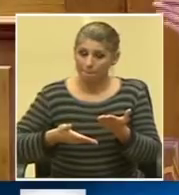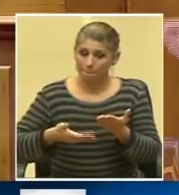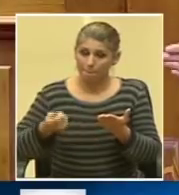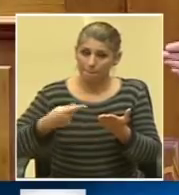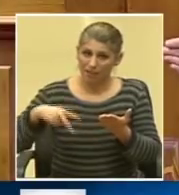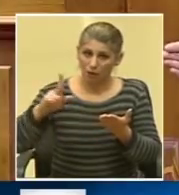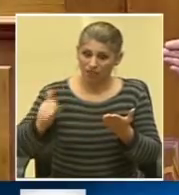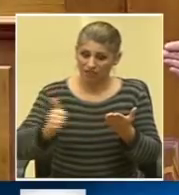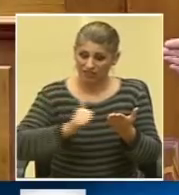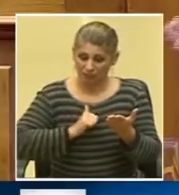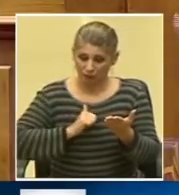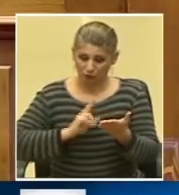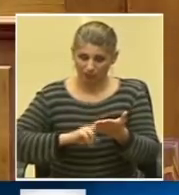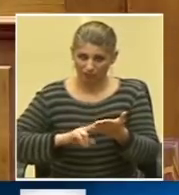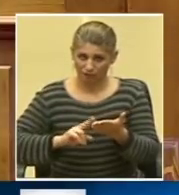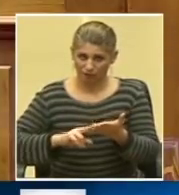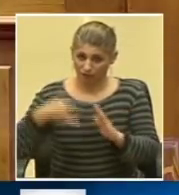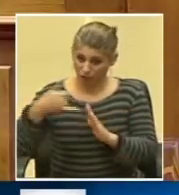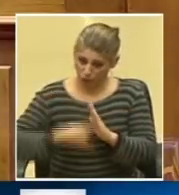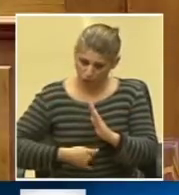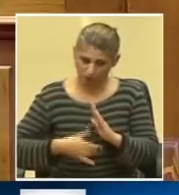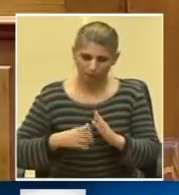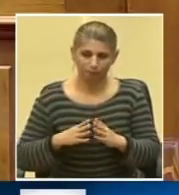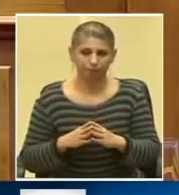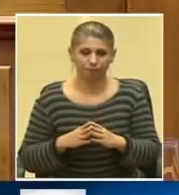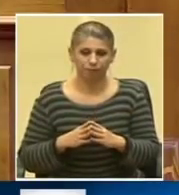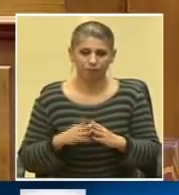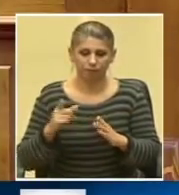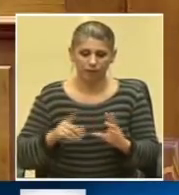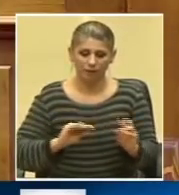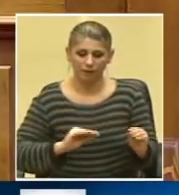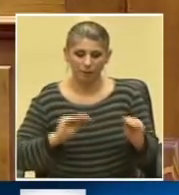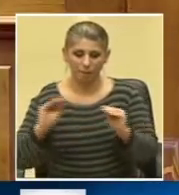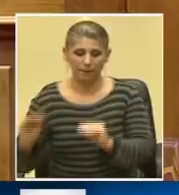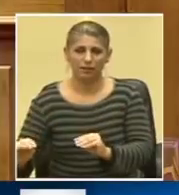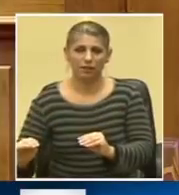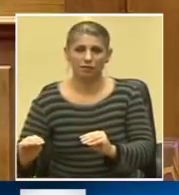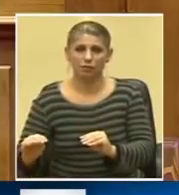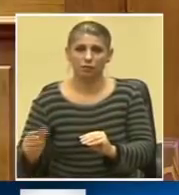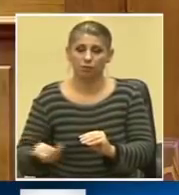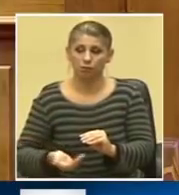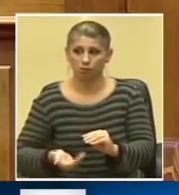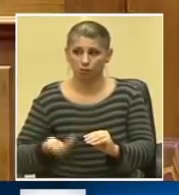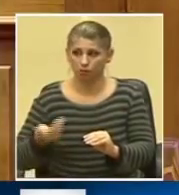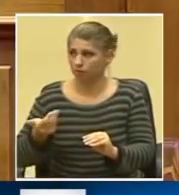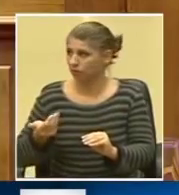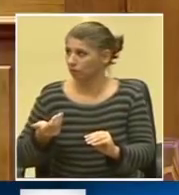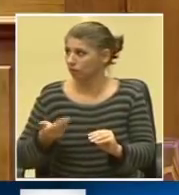στην ιδιωτική ασφάλεια, στην ουσία, μια μετάβαση που πολύ έγκυροι ομιλητές,